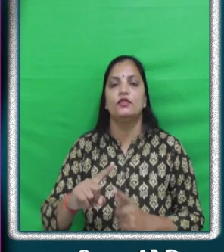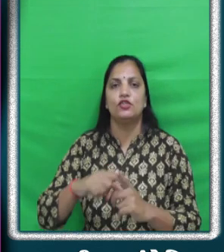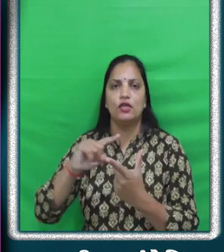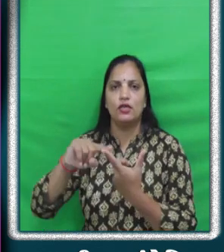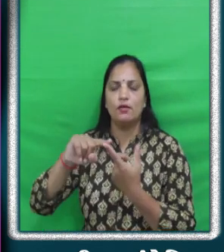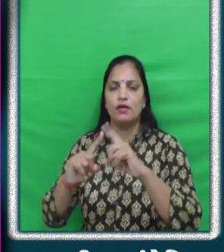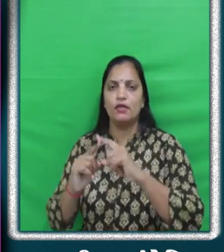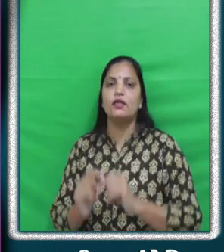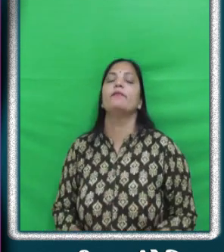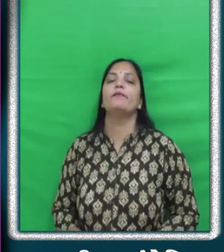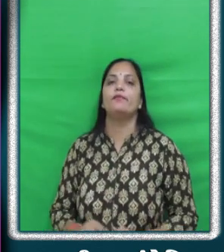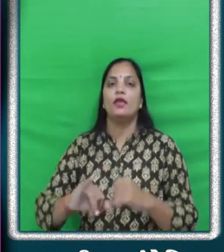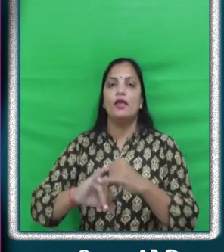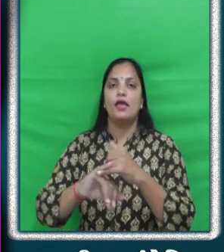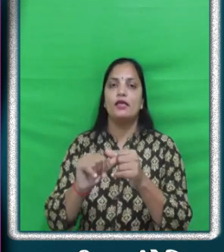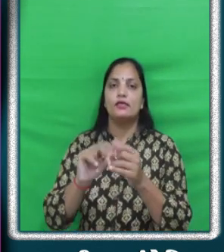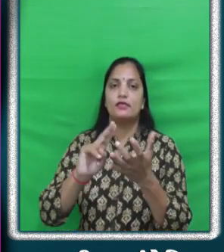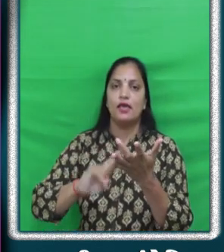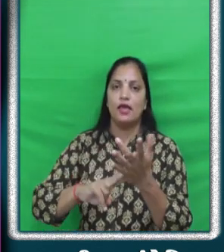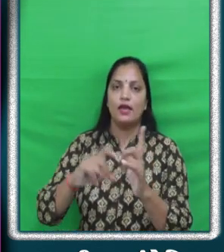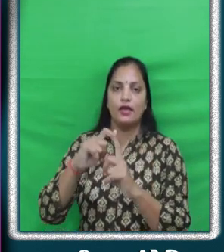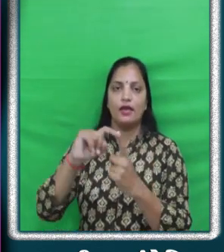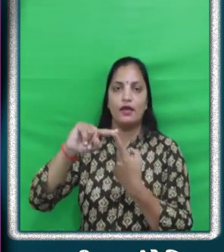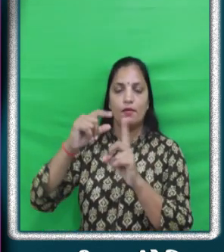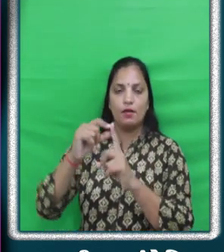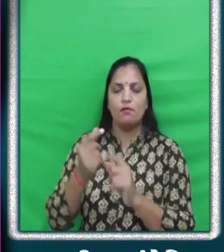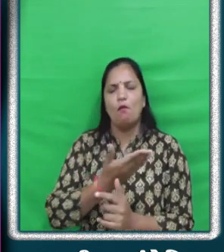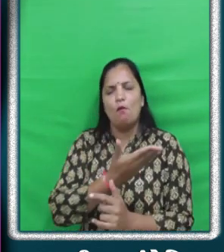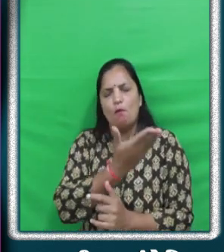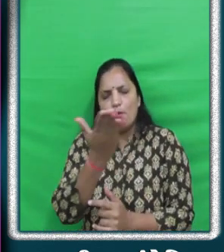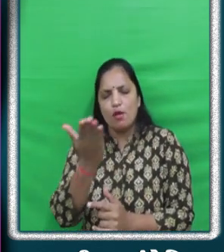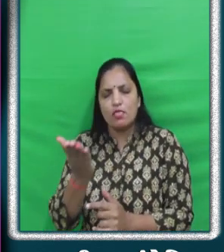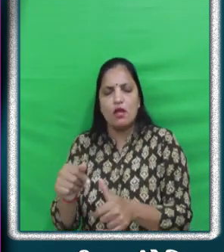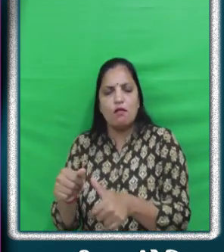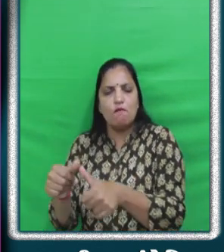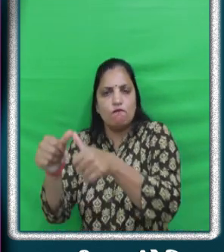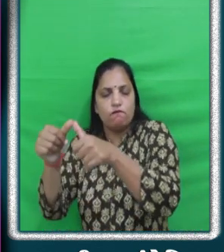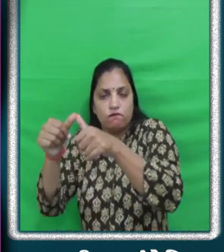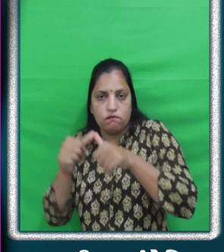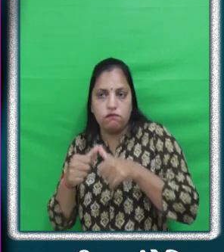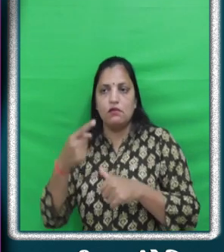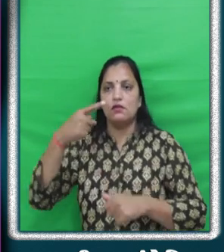જીલ, દીપ, સંદીપ આ બધાના આન્સર સાચા છે.